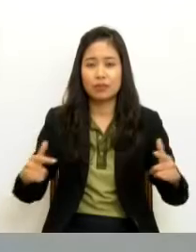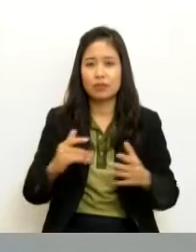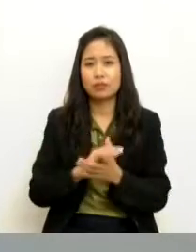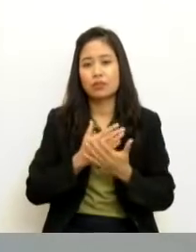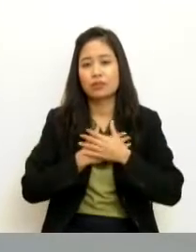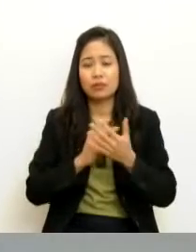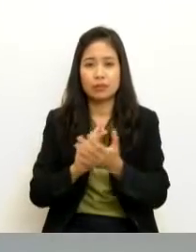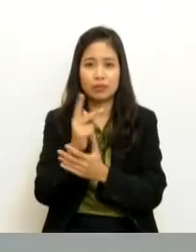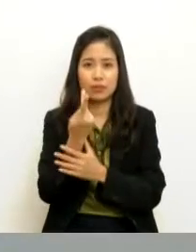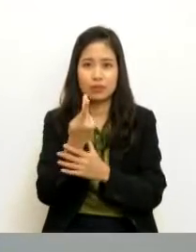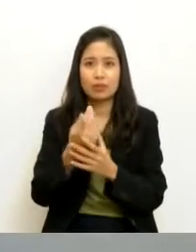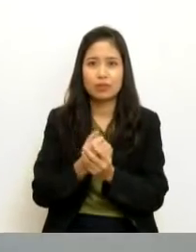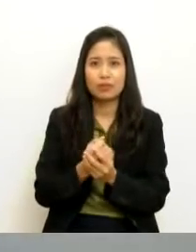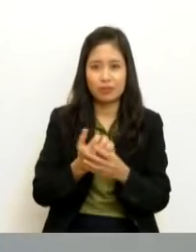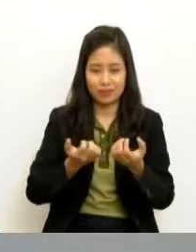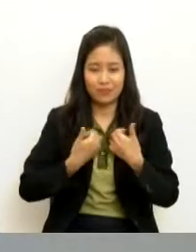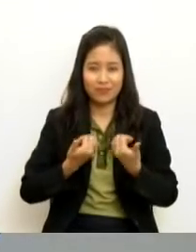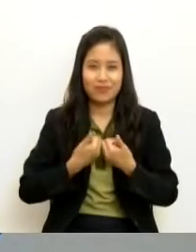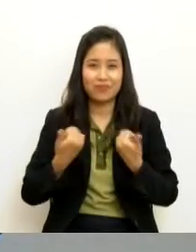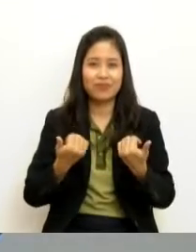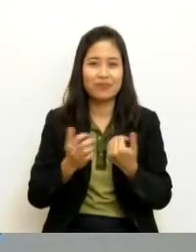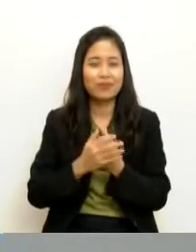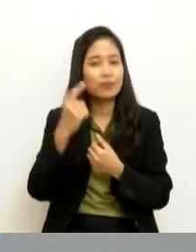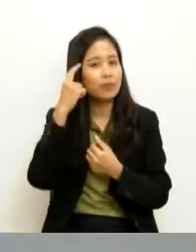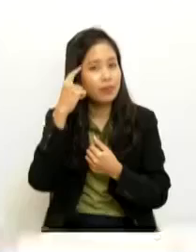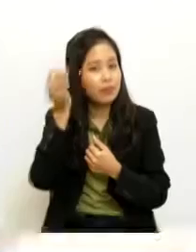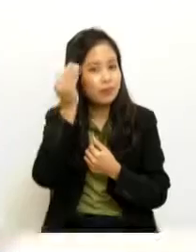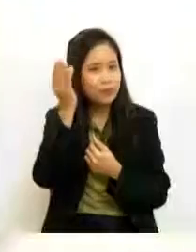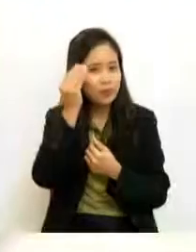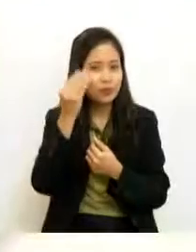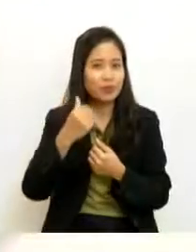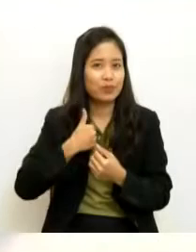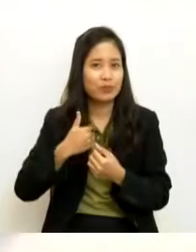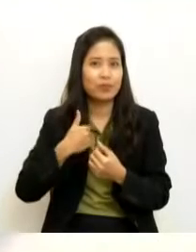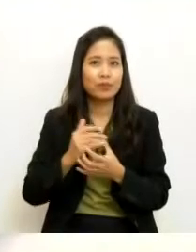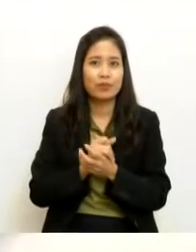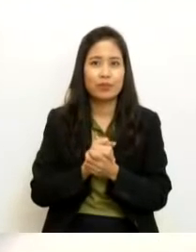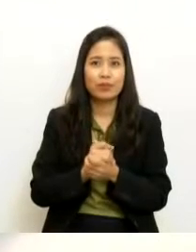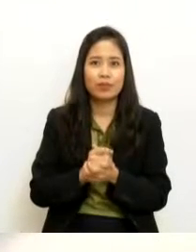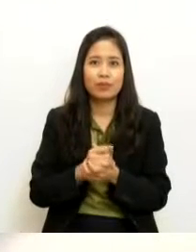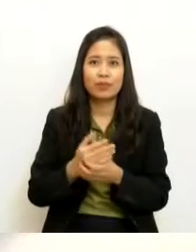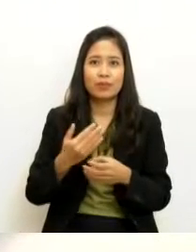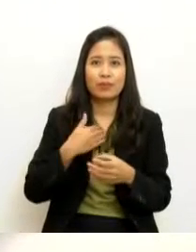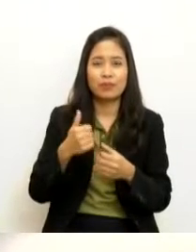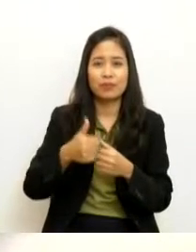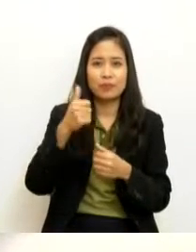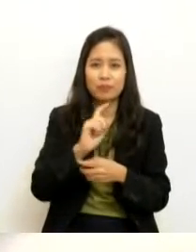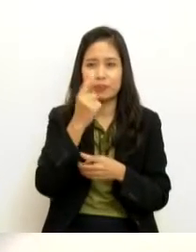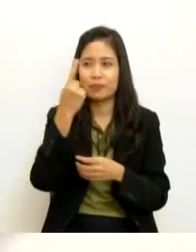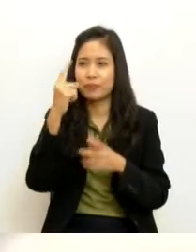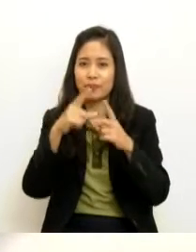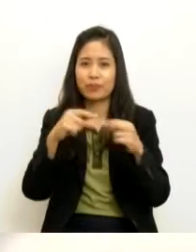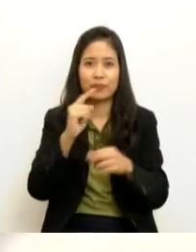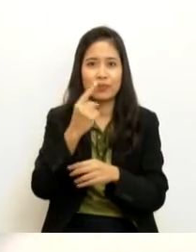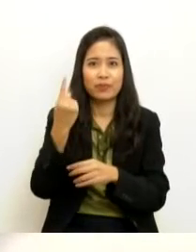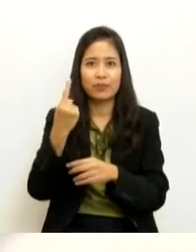พงไพเข้าค่ายสนุกค่ะแล้วก็ได้ความรู้เยอะเลยค่ะ สิ่งที่ประทับใจก็เรื่องผ้าไหมอะค่ะเพราะว่า